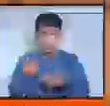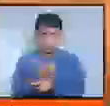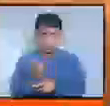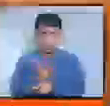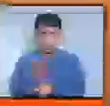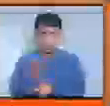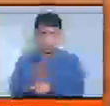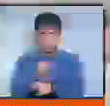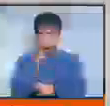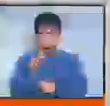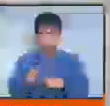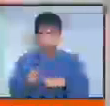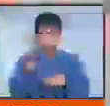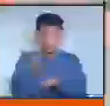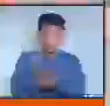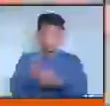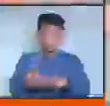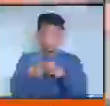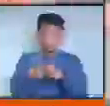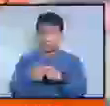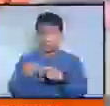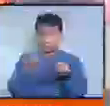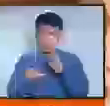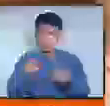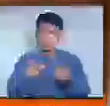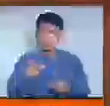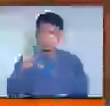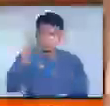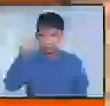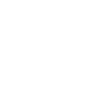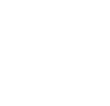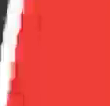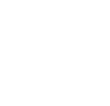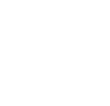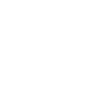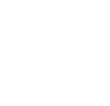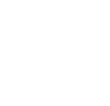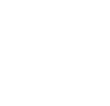daw sanang total ban. Umaaksyon, Greg Gregorio, News 5.